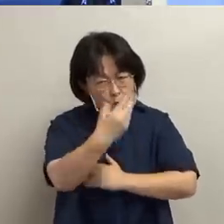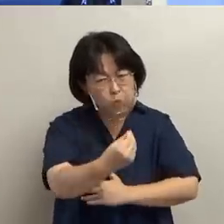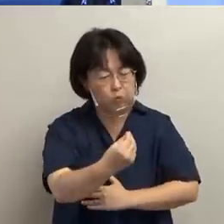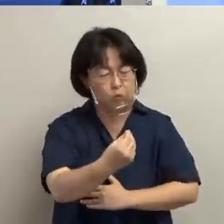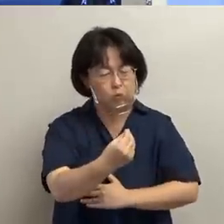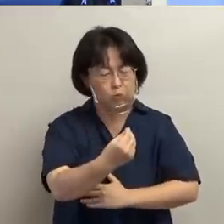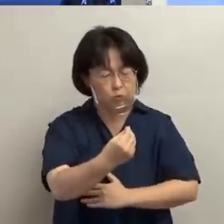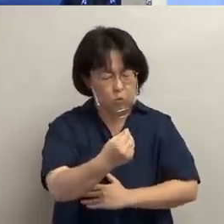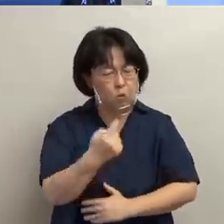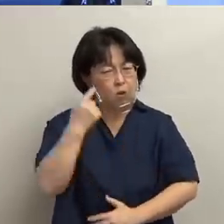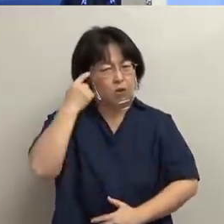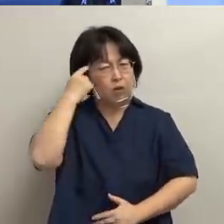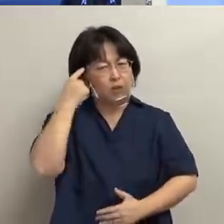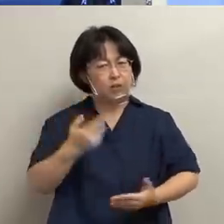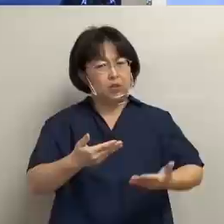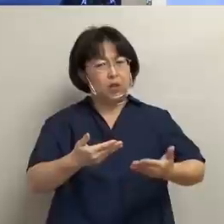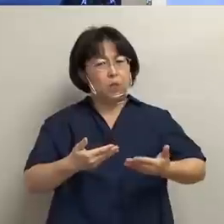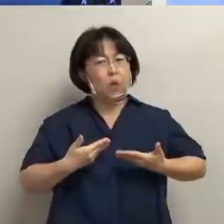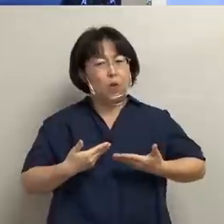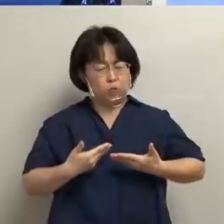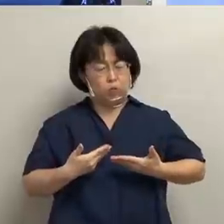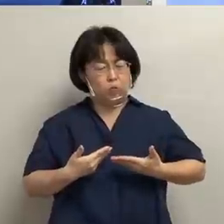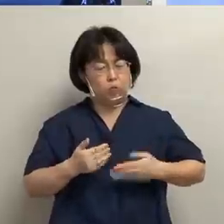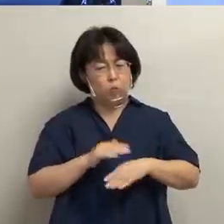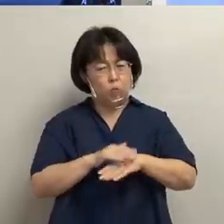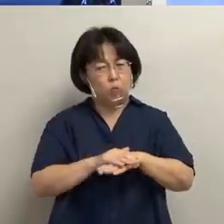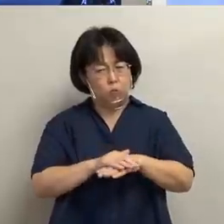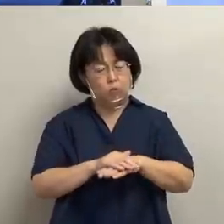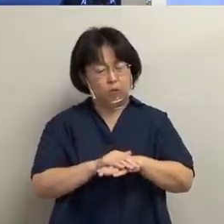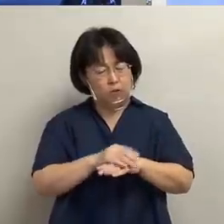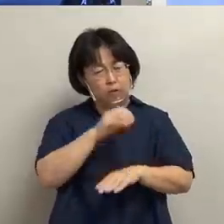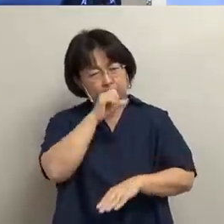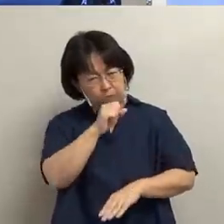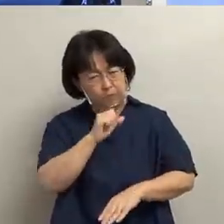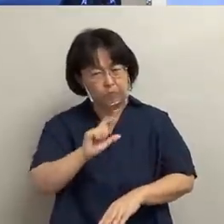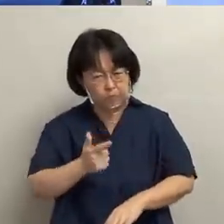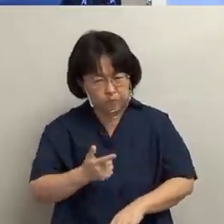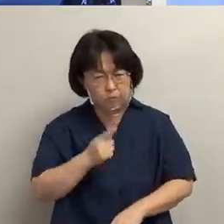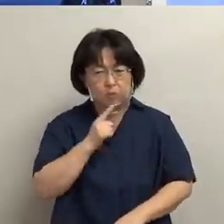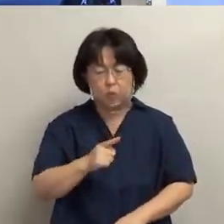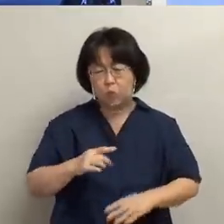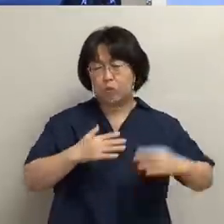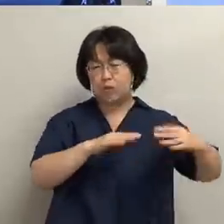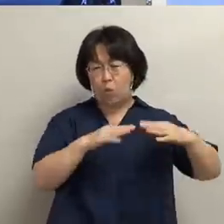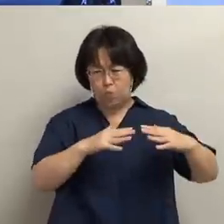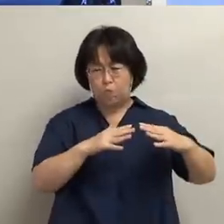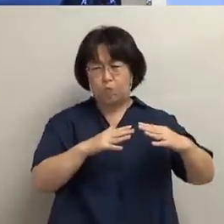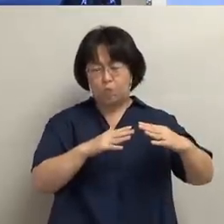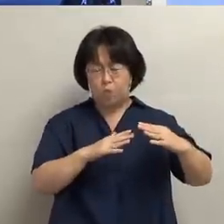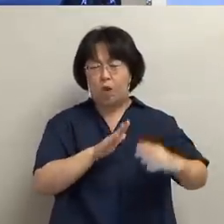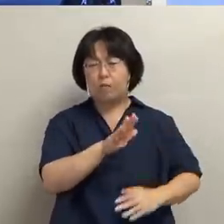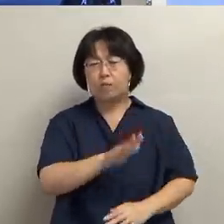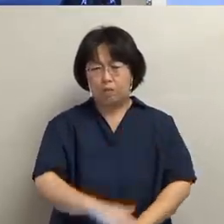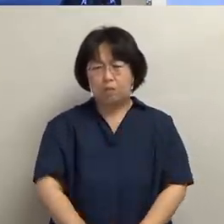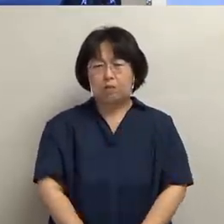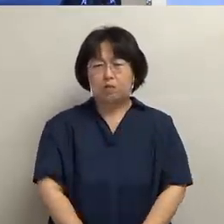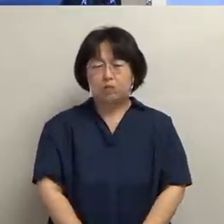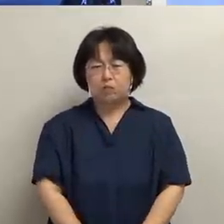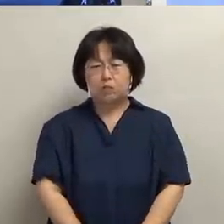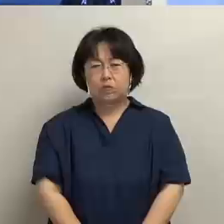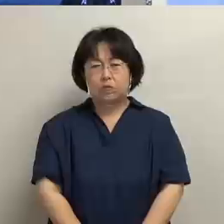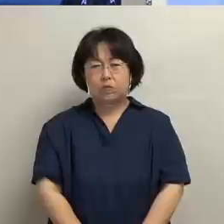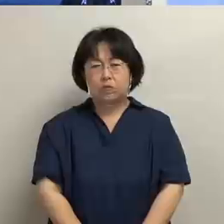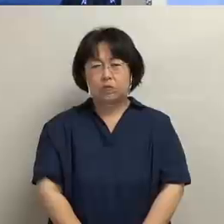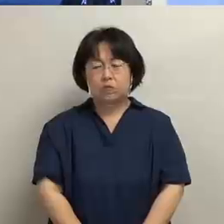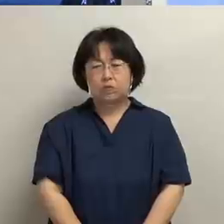もらえるようなそういう流れにもつなげていこうんじゃないかというあの議論もありましたまあ